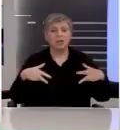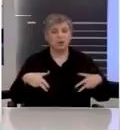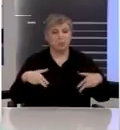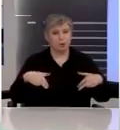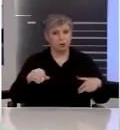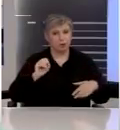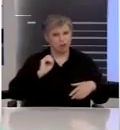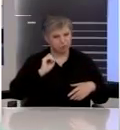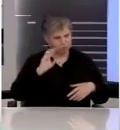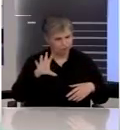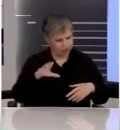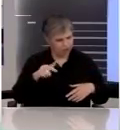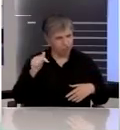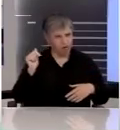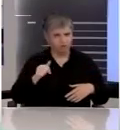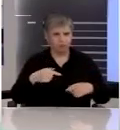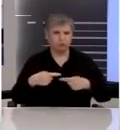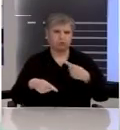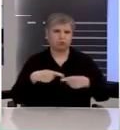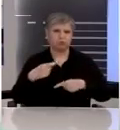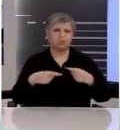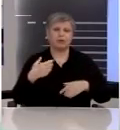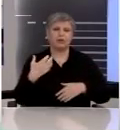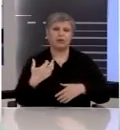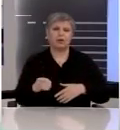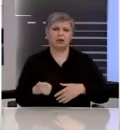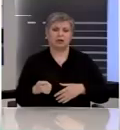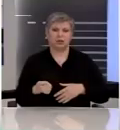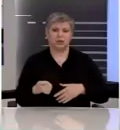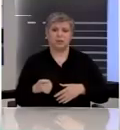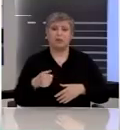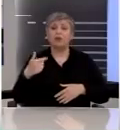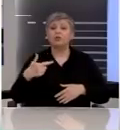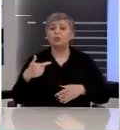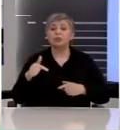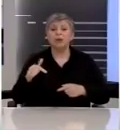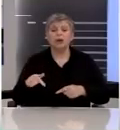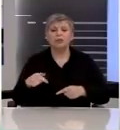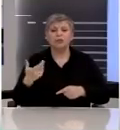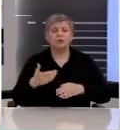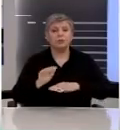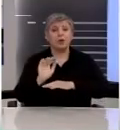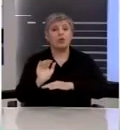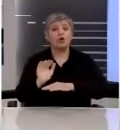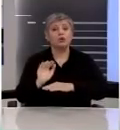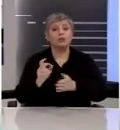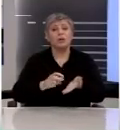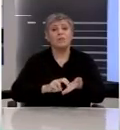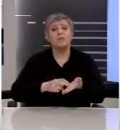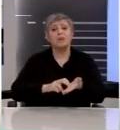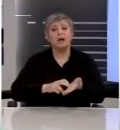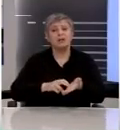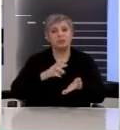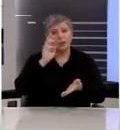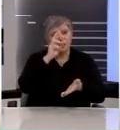καραβάνα, φώναξε τον πρέσβη της Σαουδικής Αραβίας στην Ελλάδα. Τον ρώτησε, υπάρχει περίπτωση κάποιος